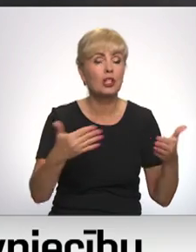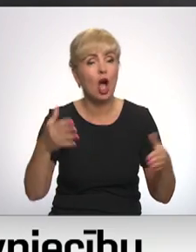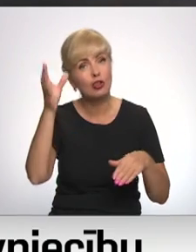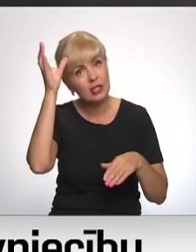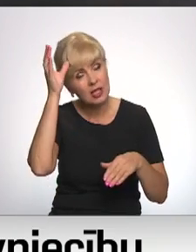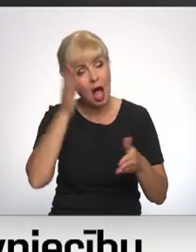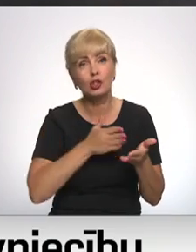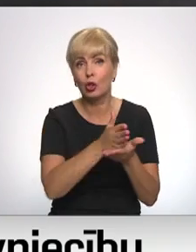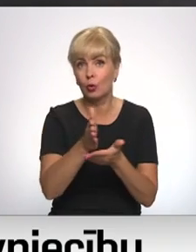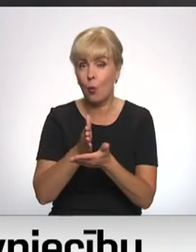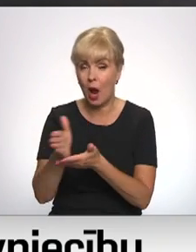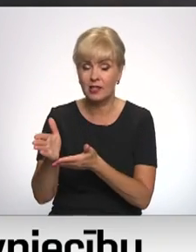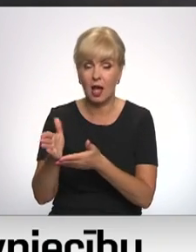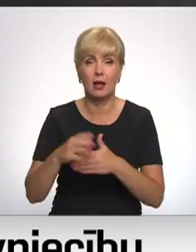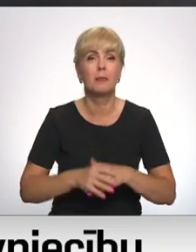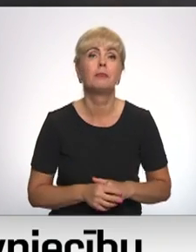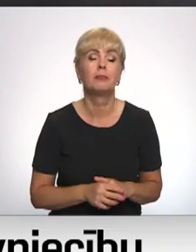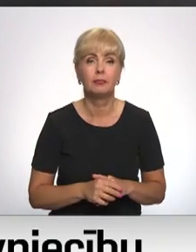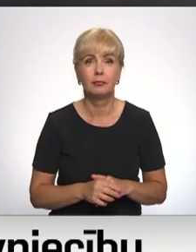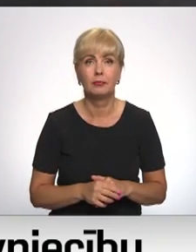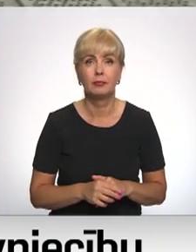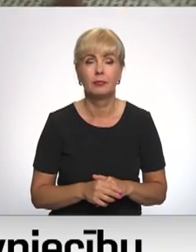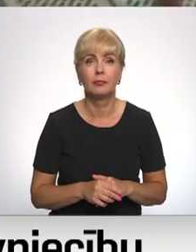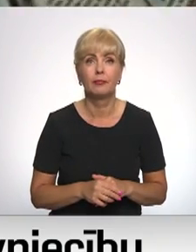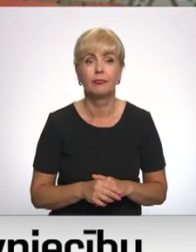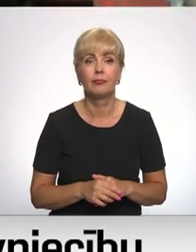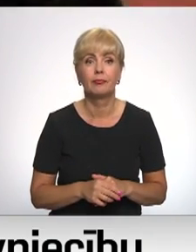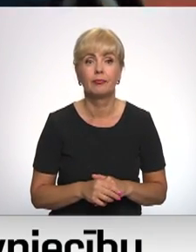zinātnes nozarēm. Vairāk Vitas Ansrats reportāžā.